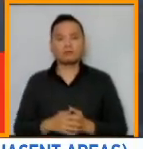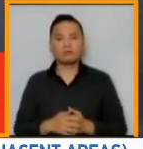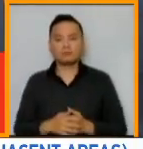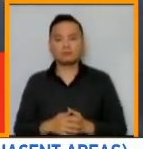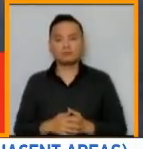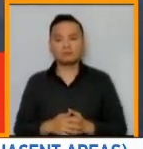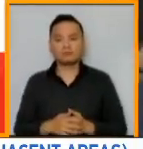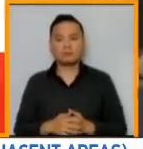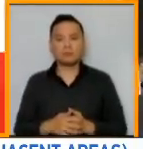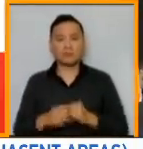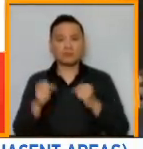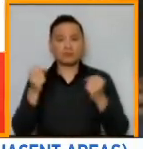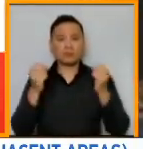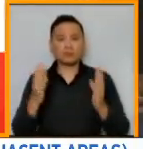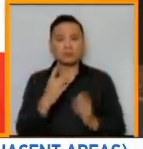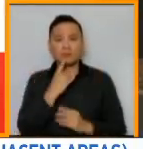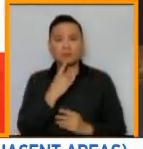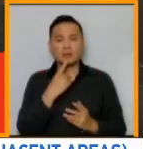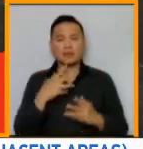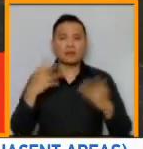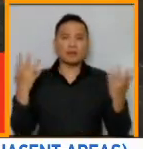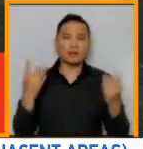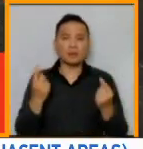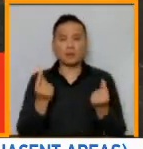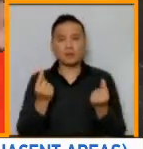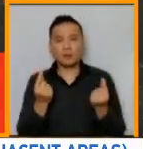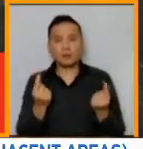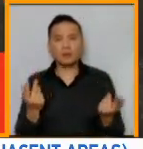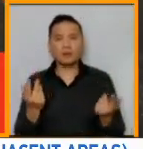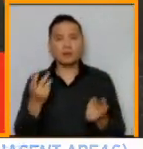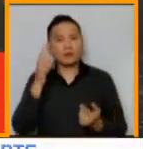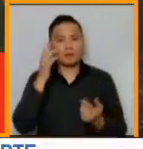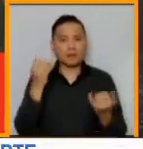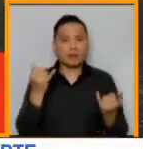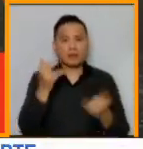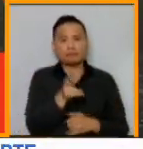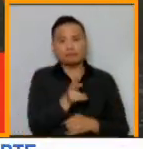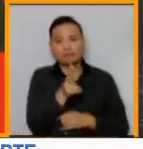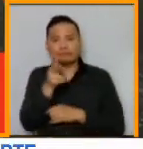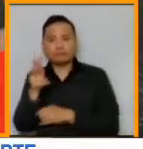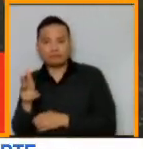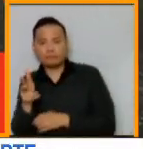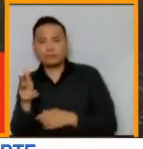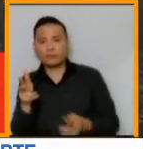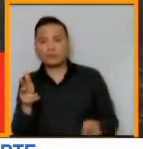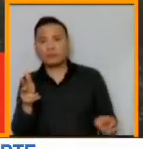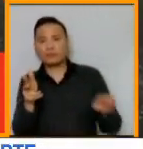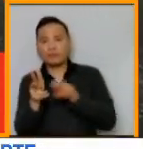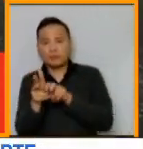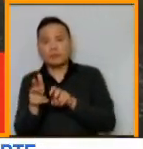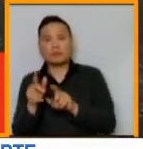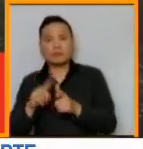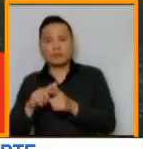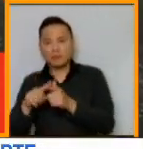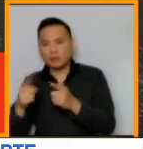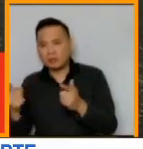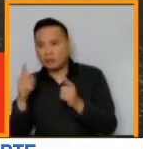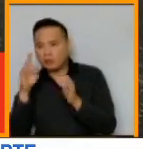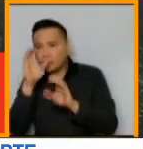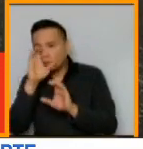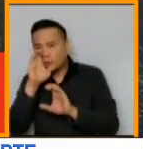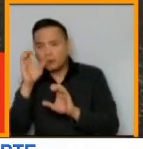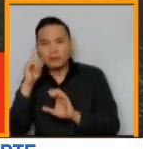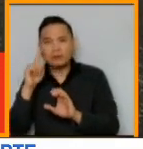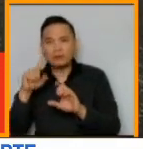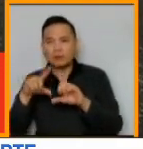wala silang magagawa kung hindi igilid na muna yung jeep at talagang hanapin doon sa kanilang mga pasahero yung vaccination card. Dahil hindi